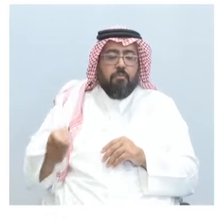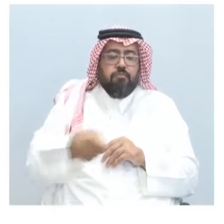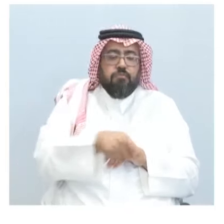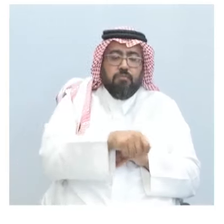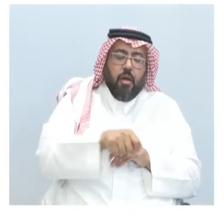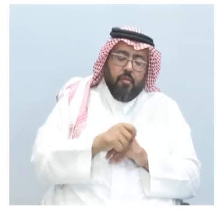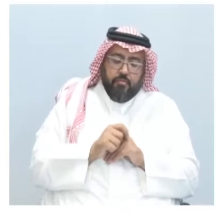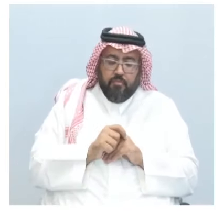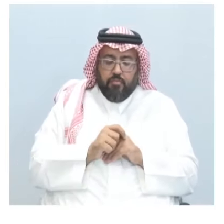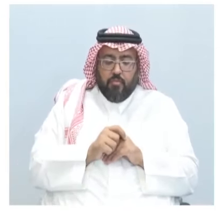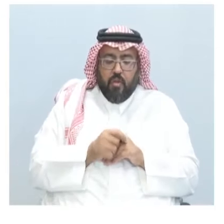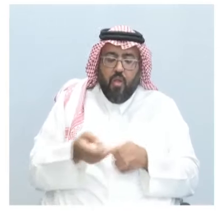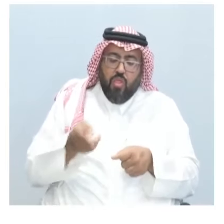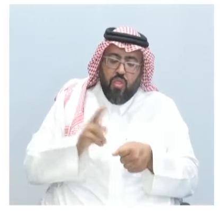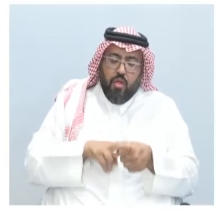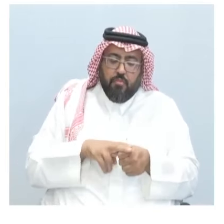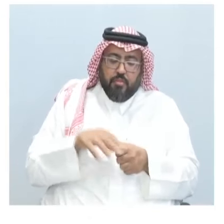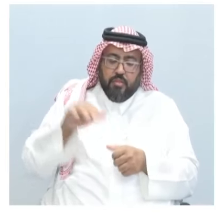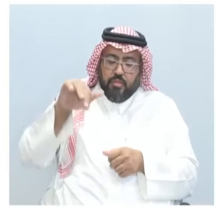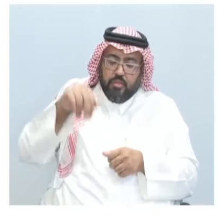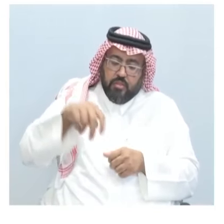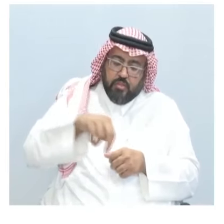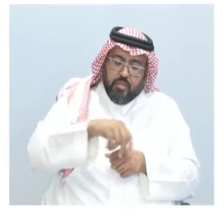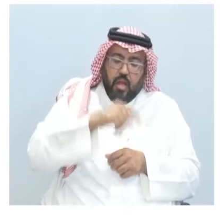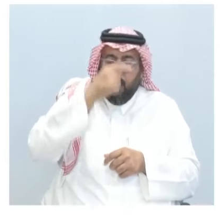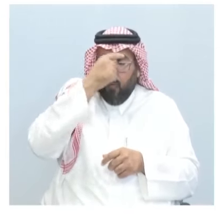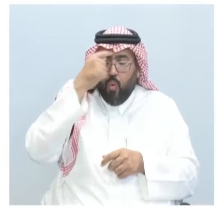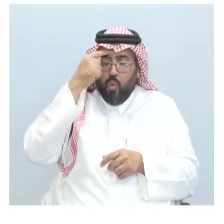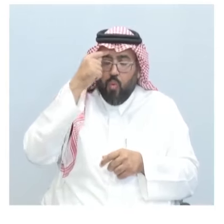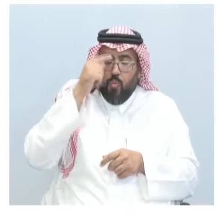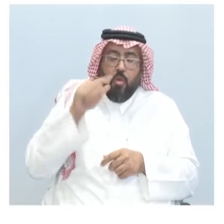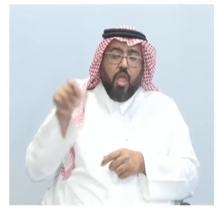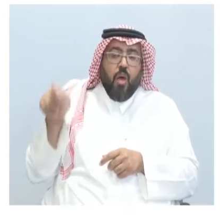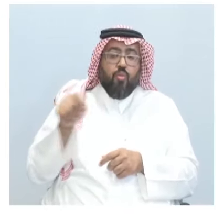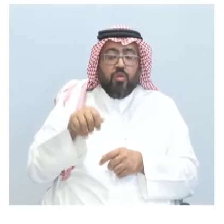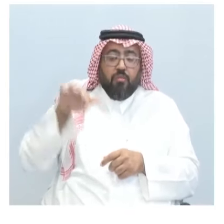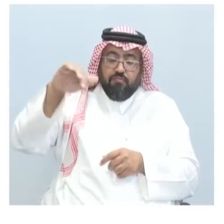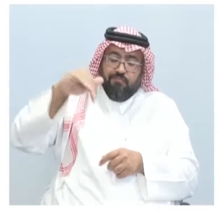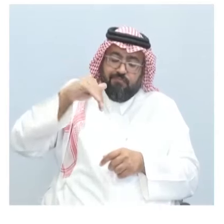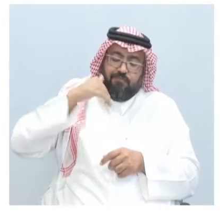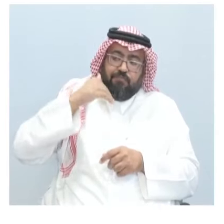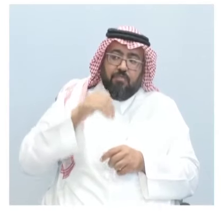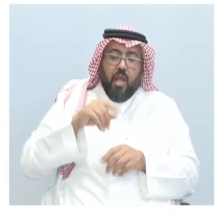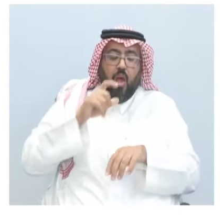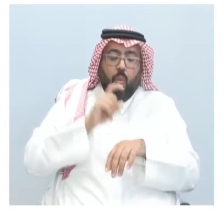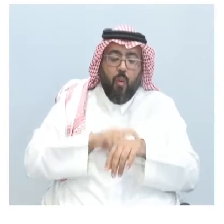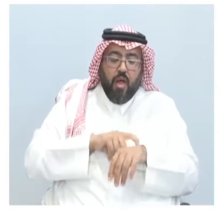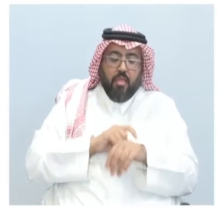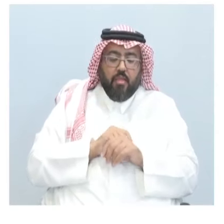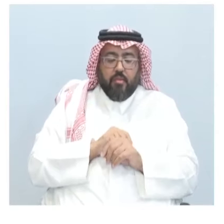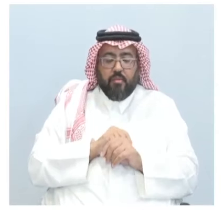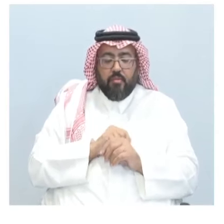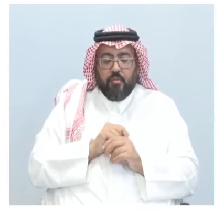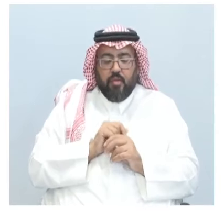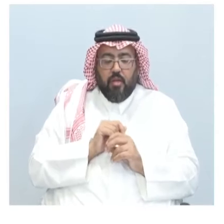سنين ثم جئت على قدر يا موسى اي على الموعد